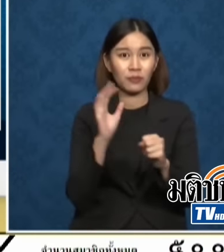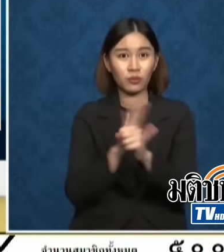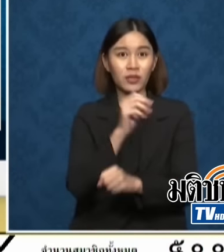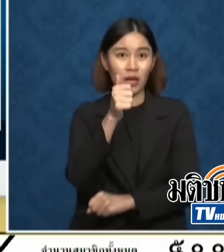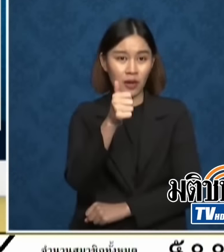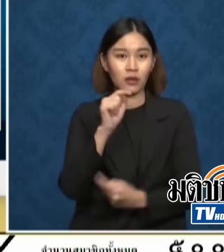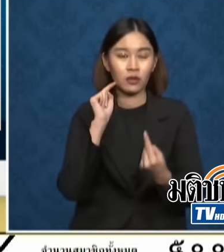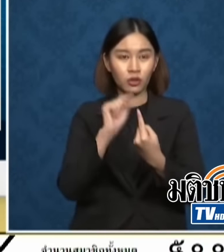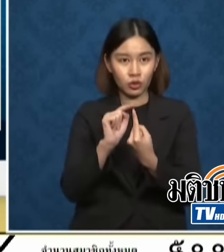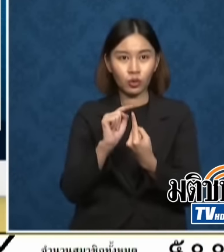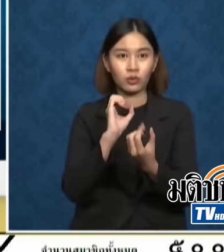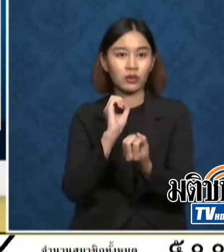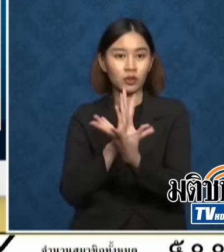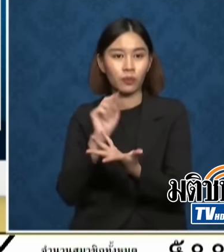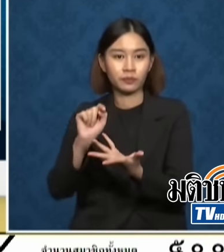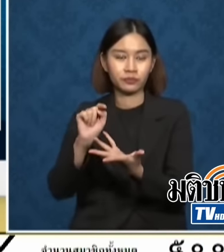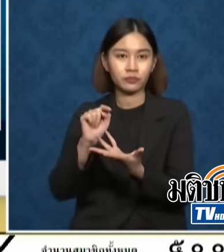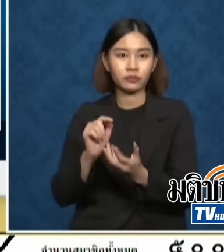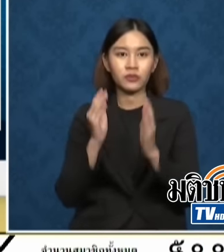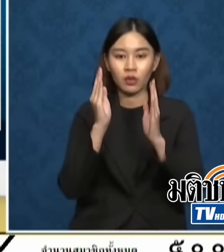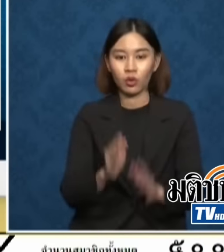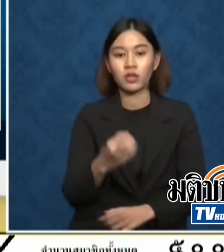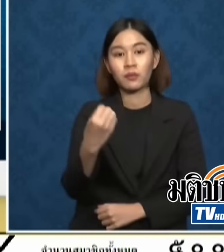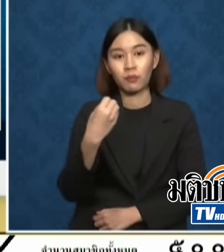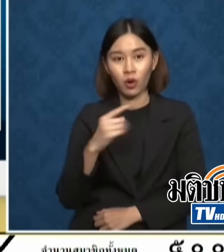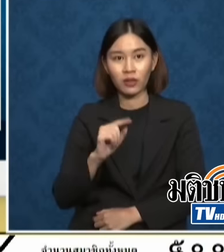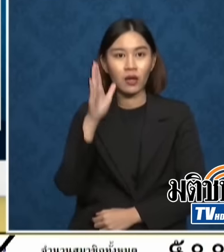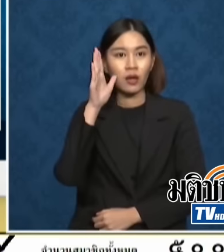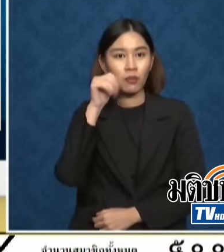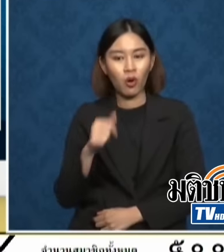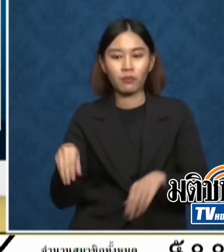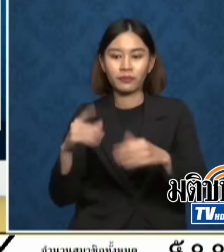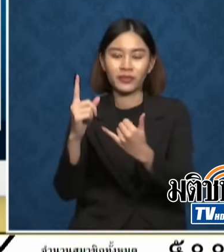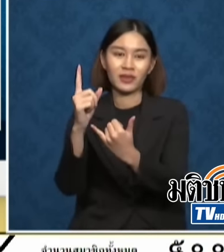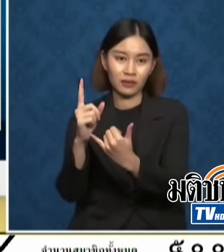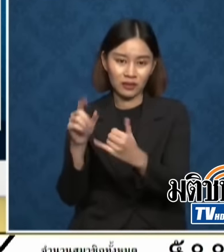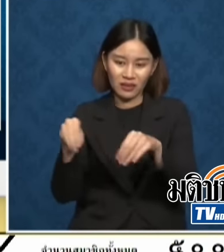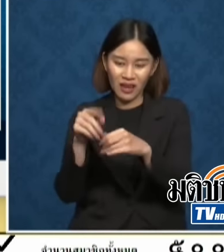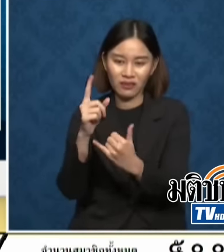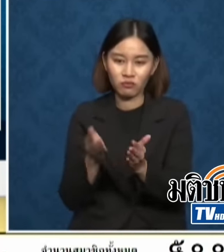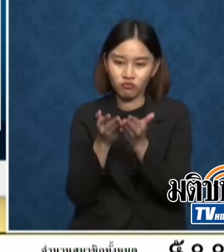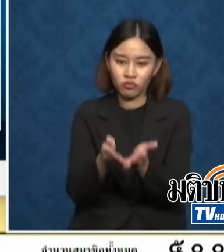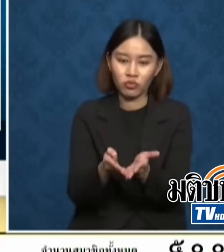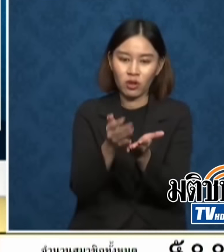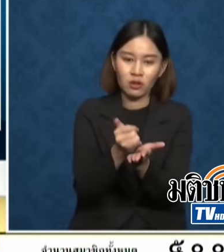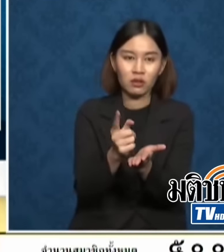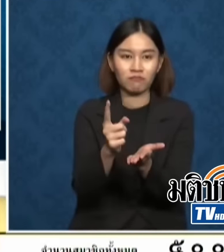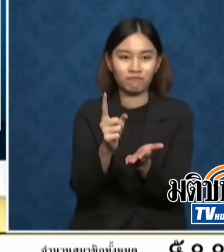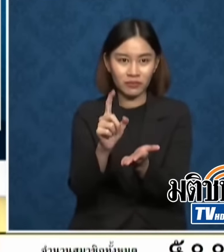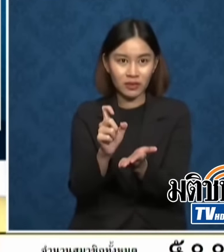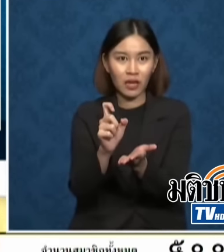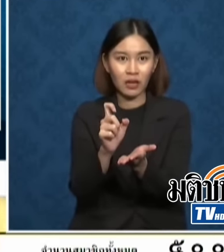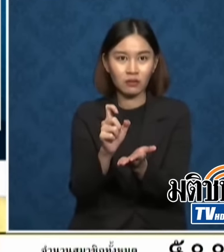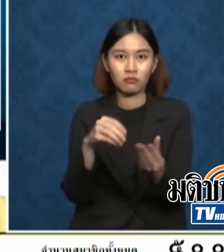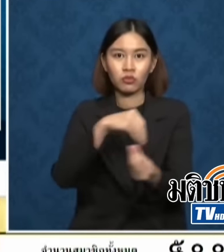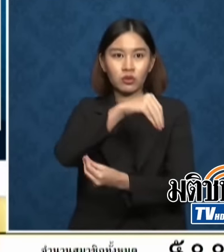ากับอาชญากรรมที่เขาก่อมีคนนึงบอกผมนะครับคุณพ่อกำลังจะเสียชีวิตอยู่บนเรือไม่ได้แจ้ง VMS ไม่ได้แจ้งปีโป้ก